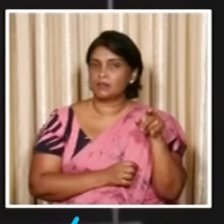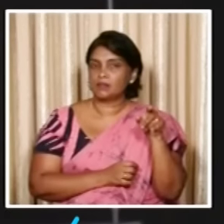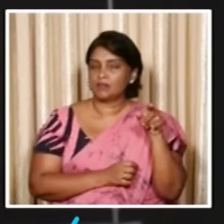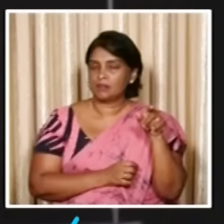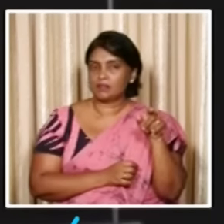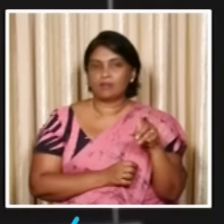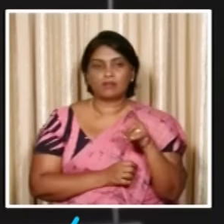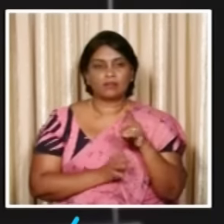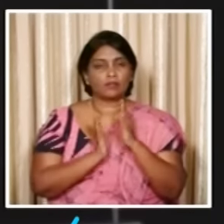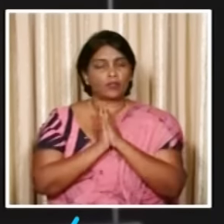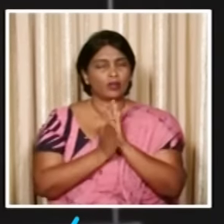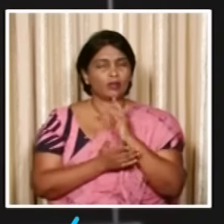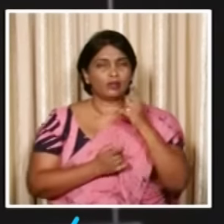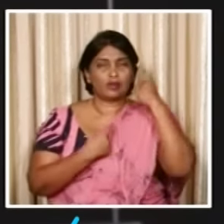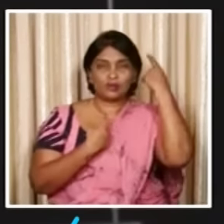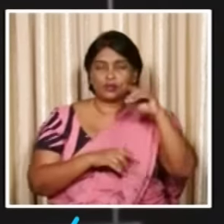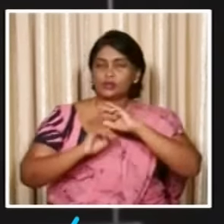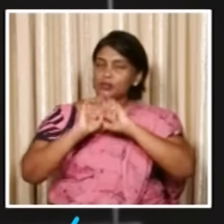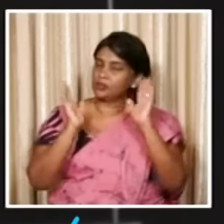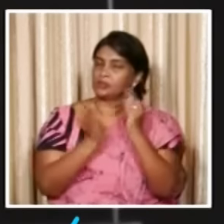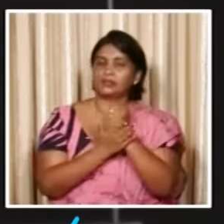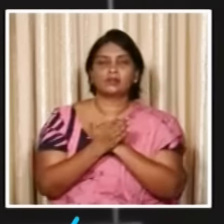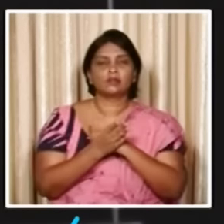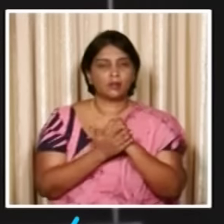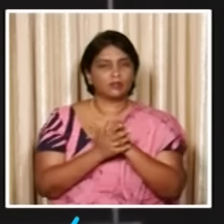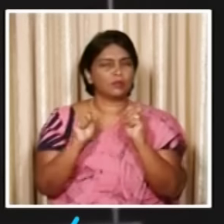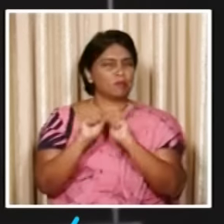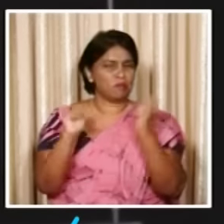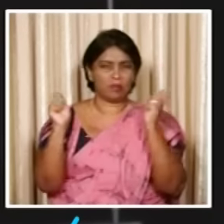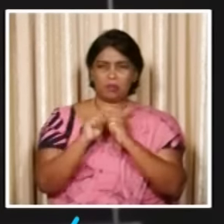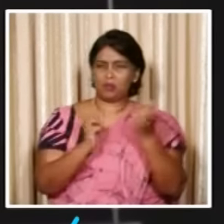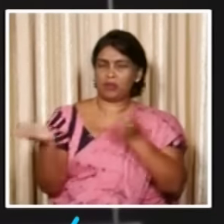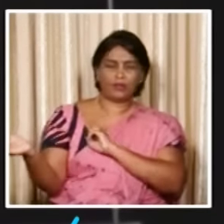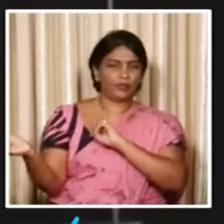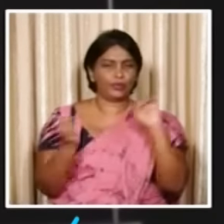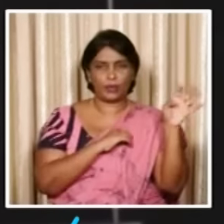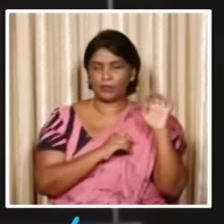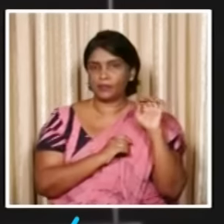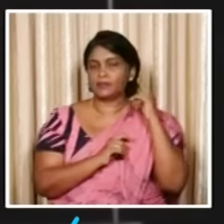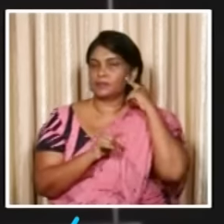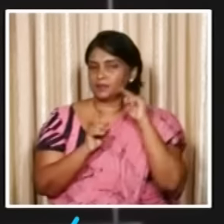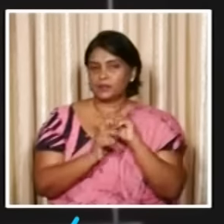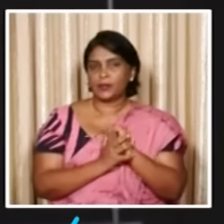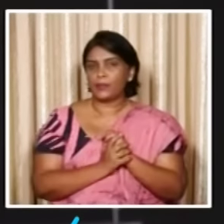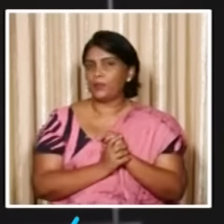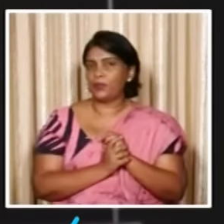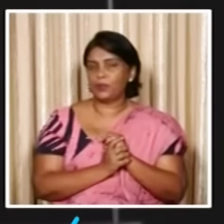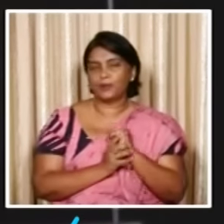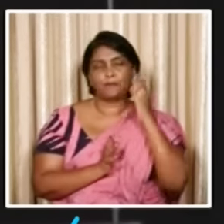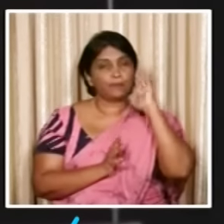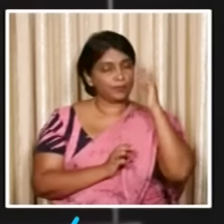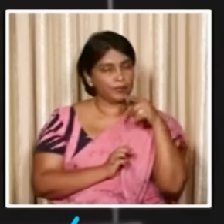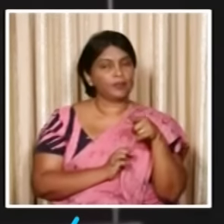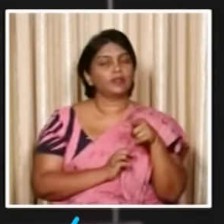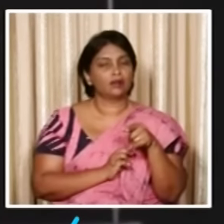பெயர்த்தறியப்பட்டுள்ளமை கடந்த 2023 3/26 தேதி கண்டறியப்பட்டது. குறிப்பாக ஆலயத்தின் பிரதான விக்கிரகமான